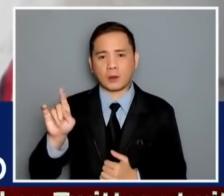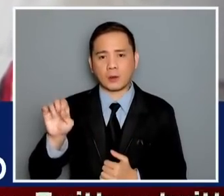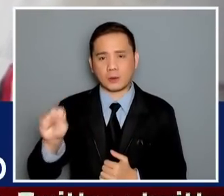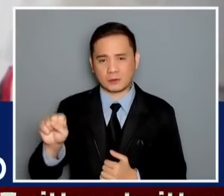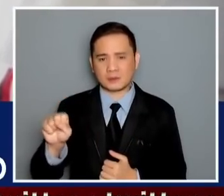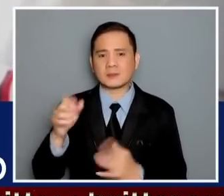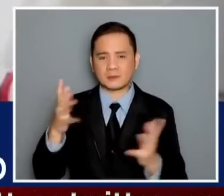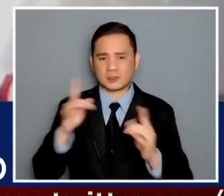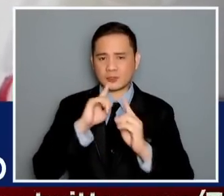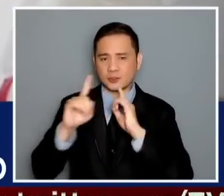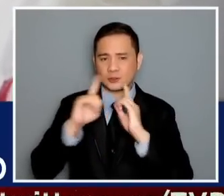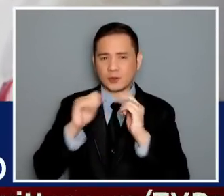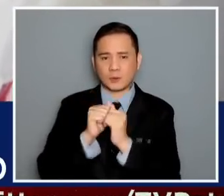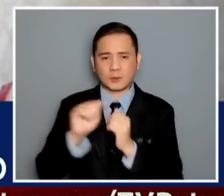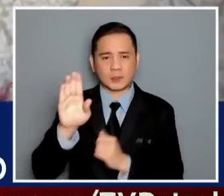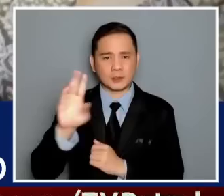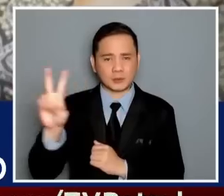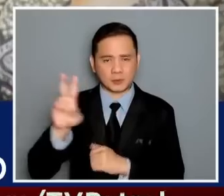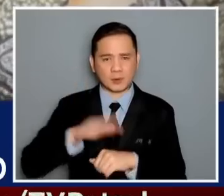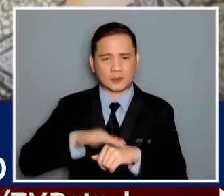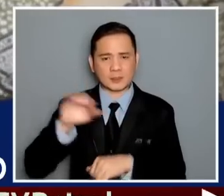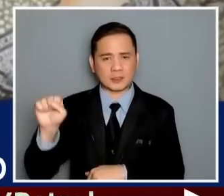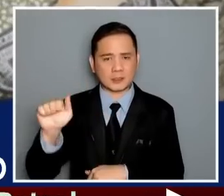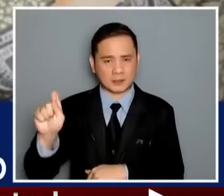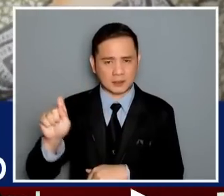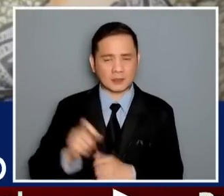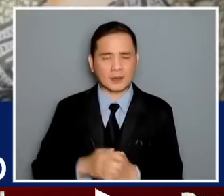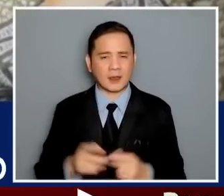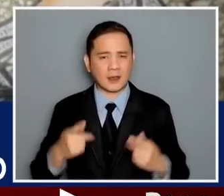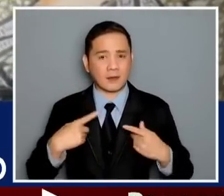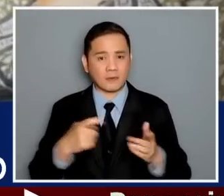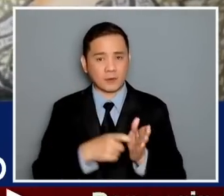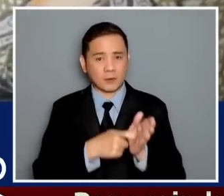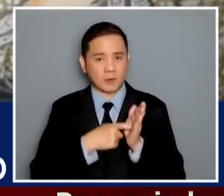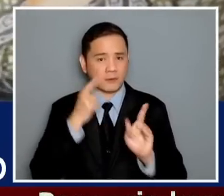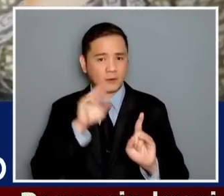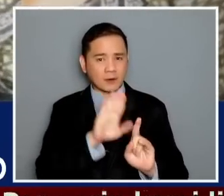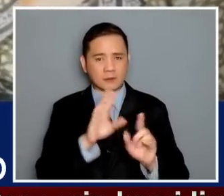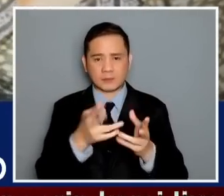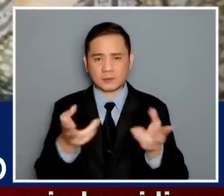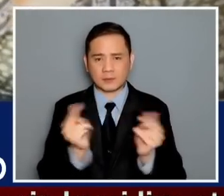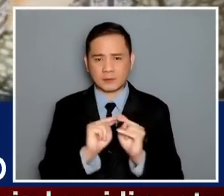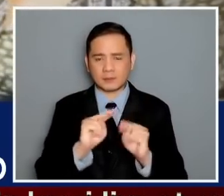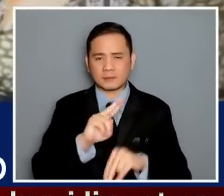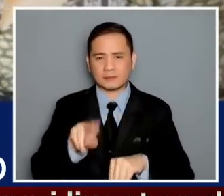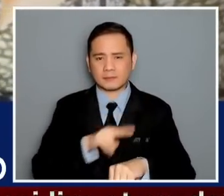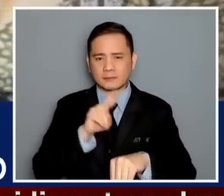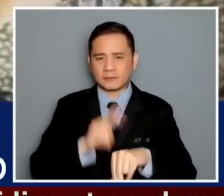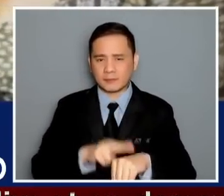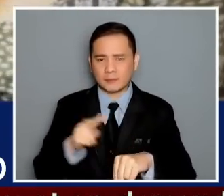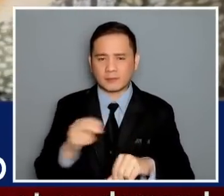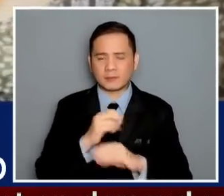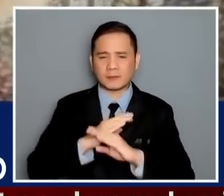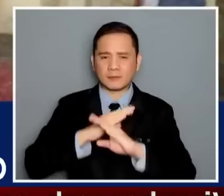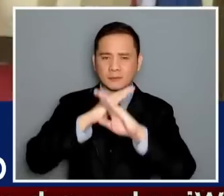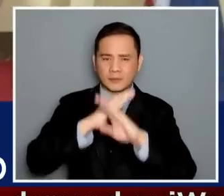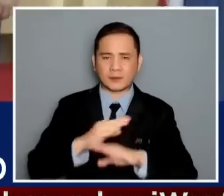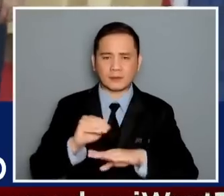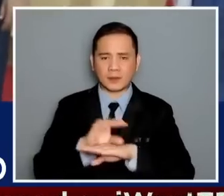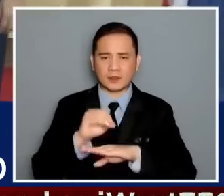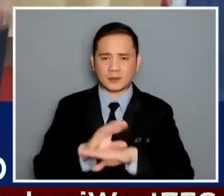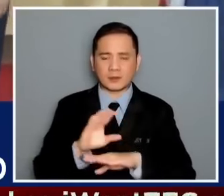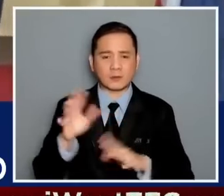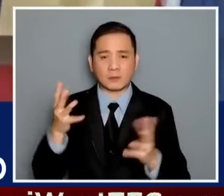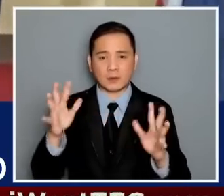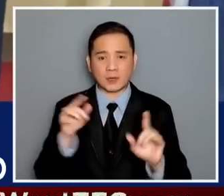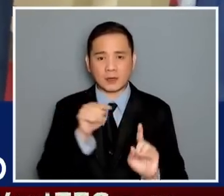noong Sabado, may isaanyang katangian o requirements sa kanyang pwesto bilang National Security Advisor na wala sa kanya. Hindi